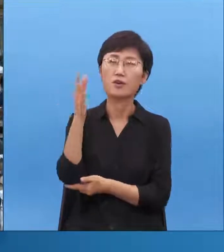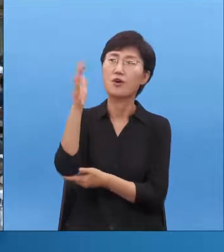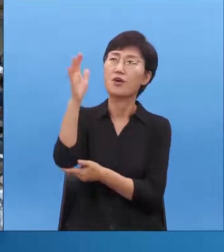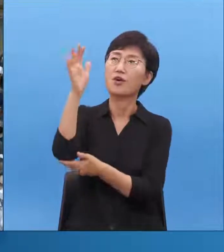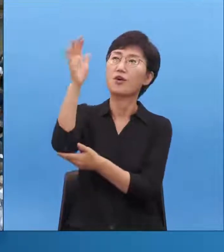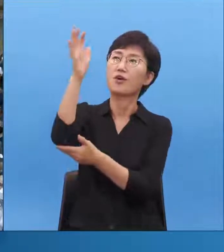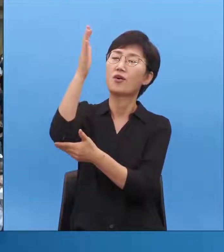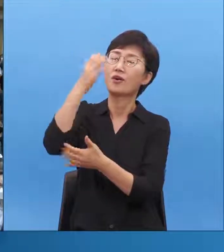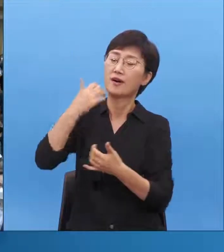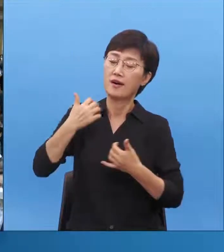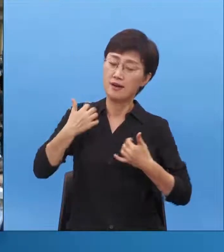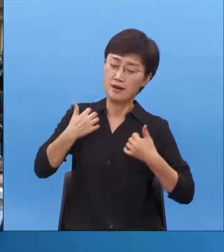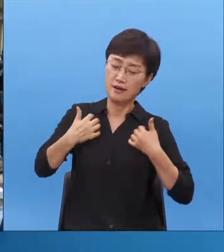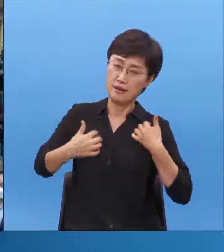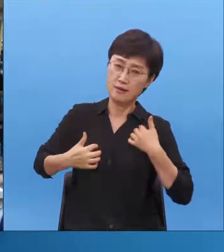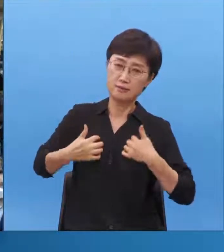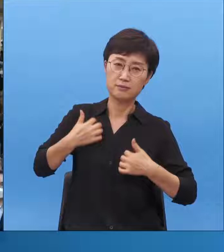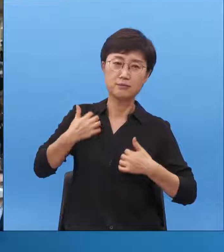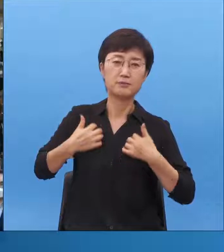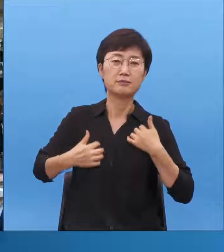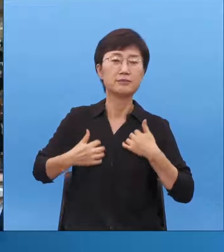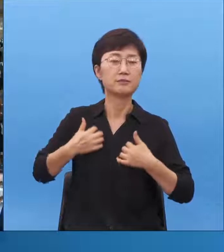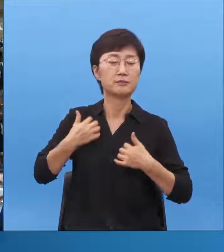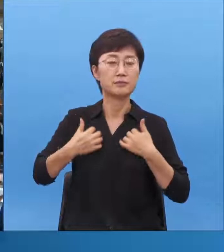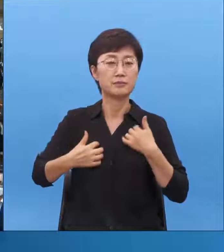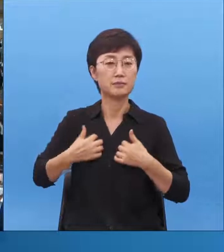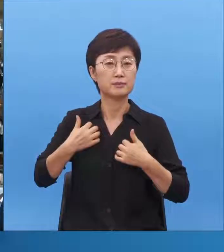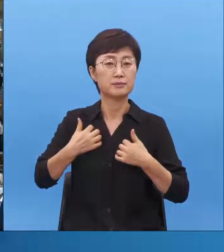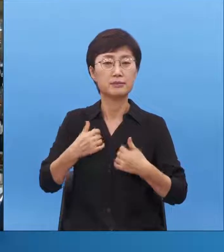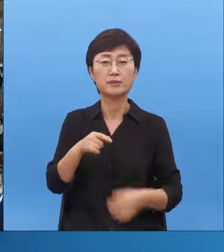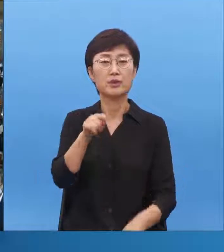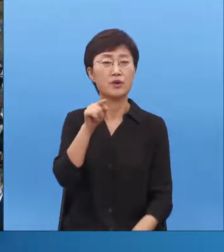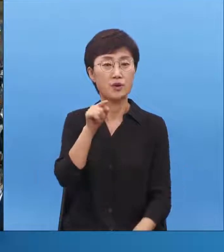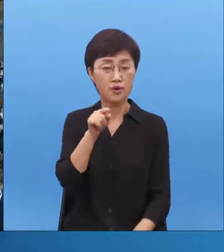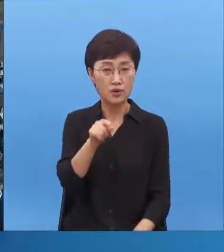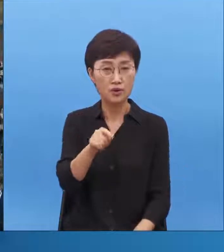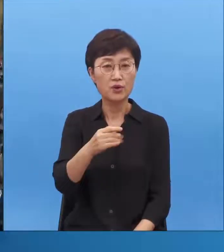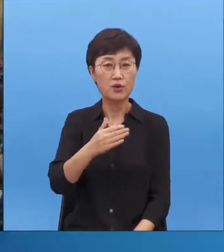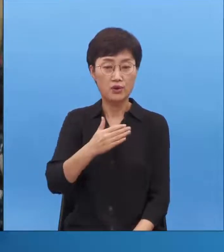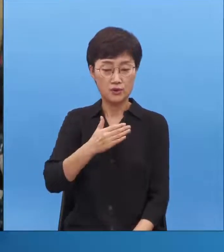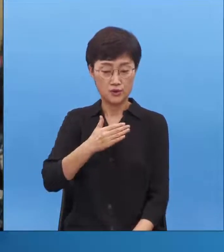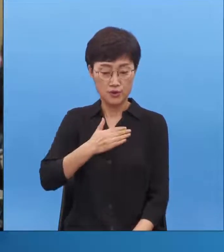하늘의 영광 누리도다.